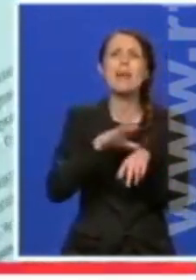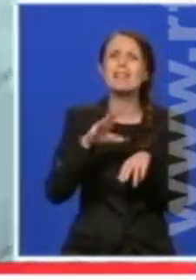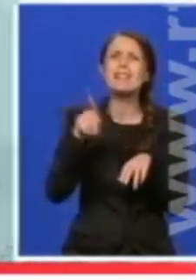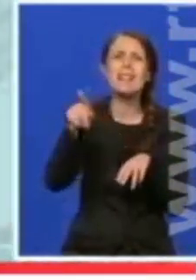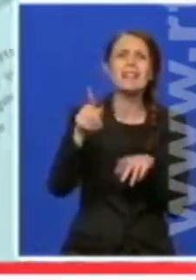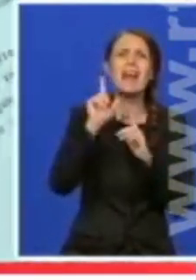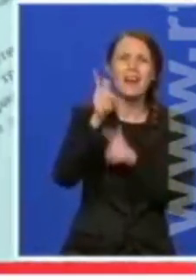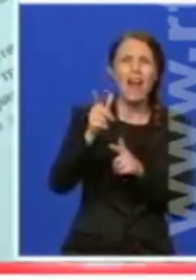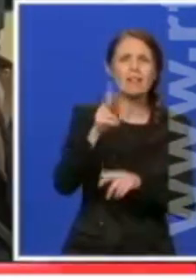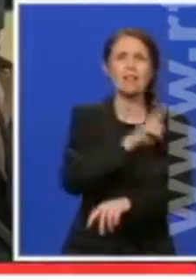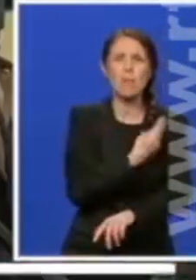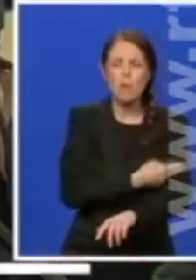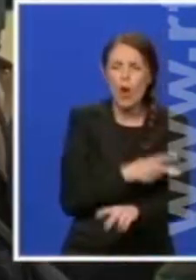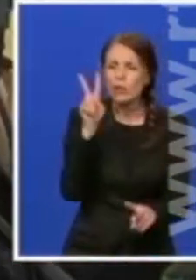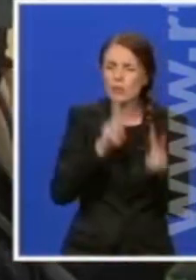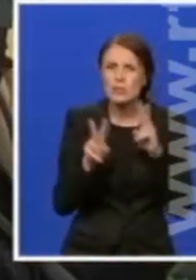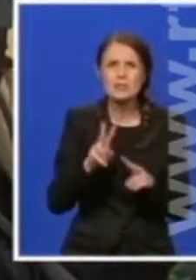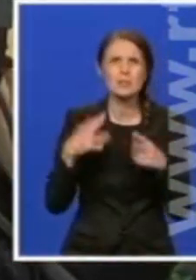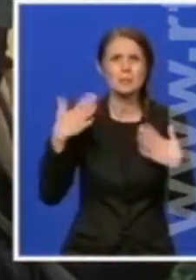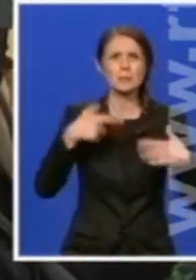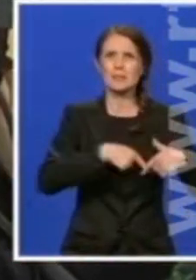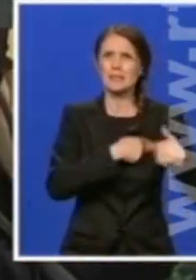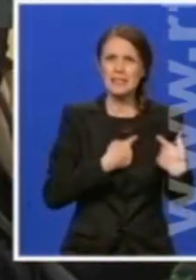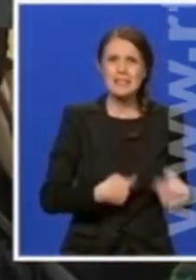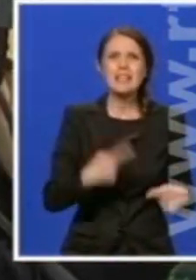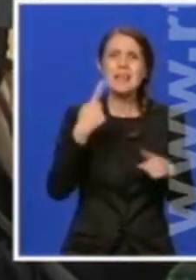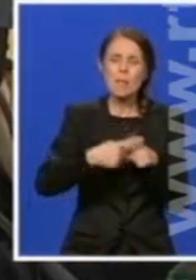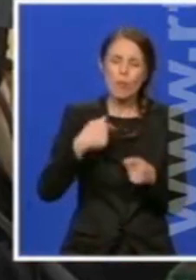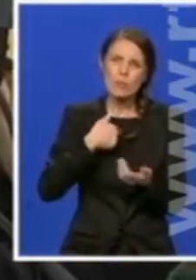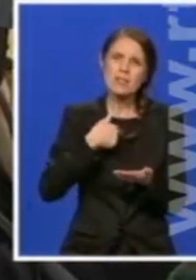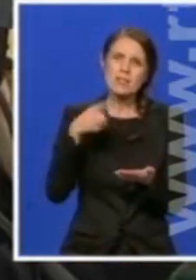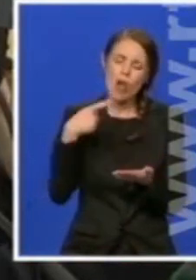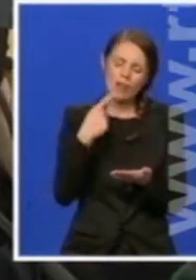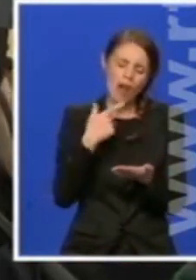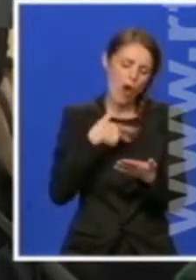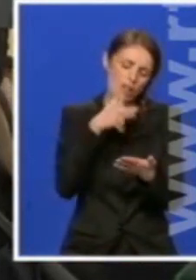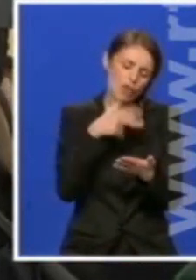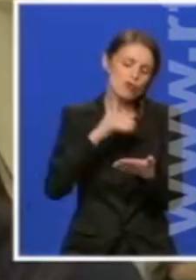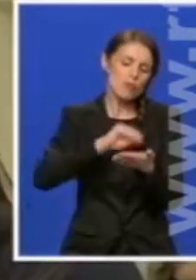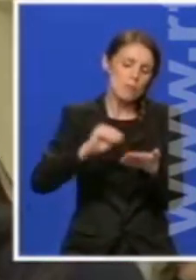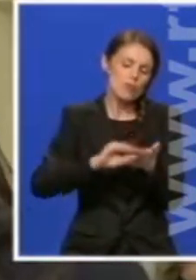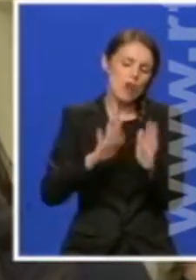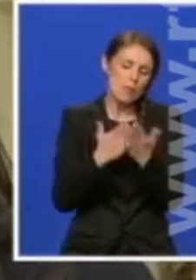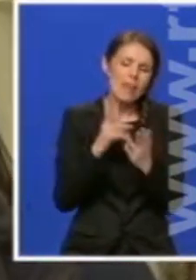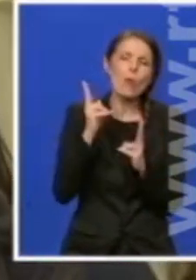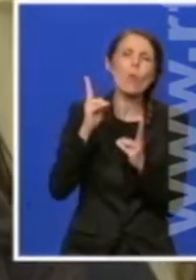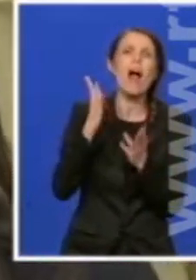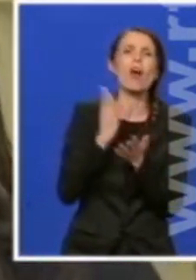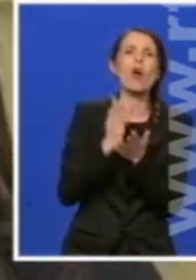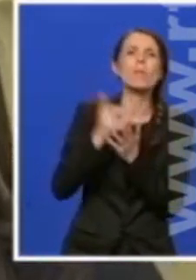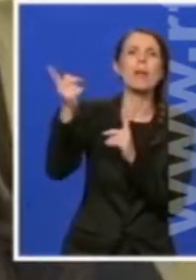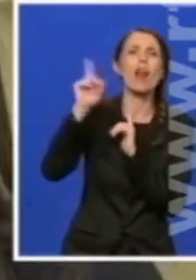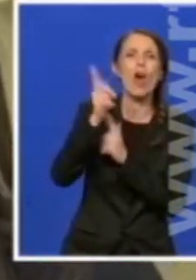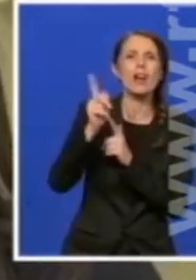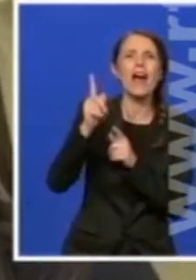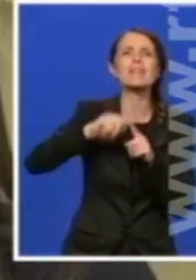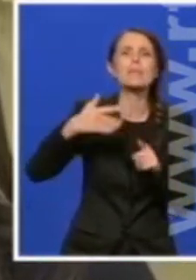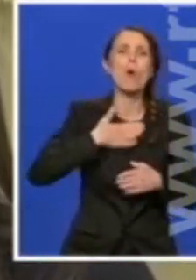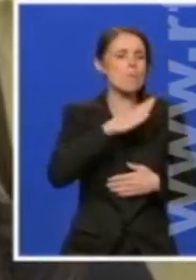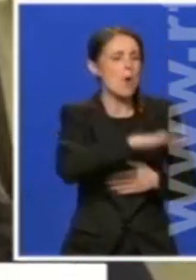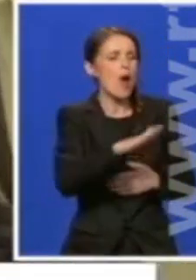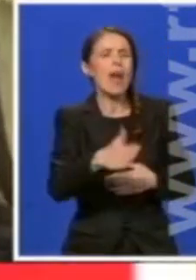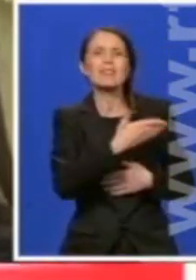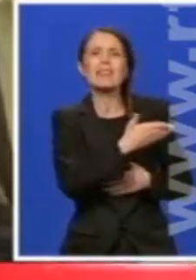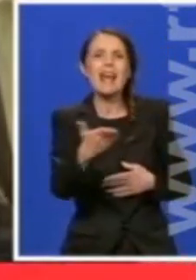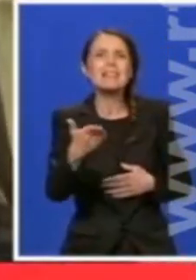svojoj deci, da bi, kako je zapisao, shvatili zašto njihov otac nije bio sa njima. Dobila sam na stotine pisama iz Kanade,